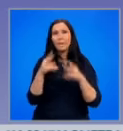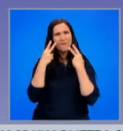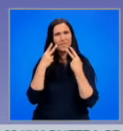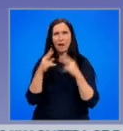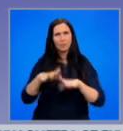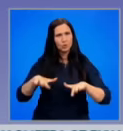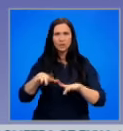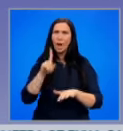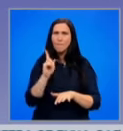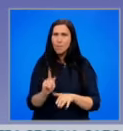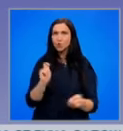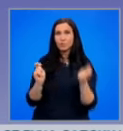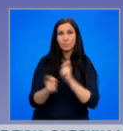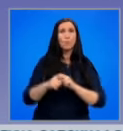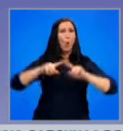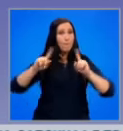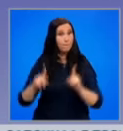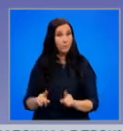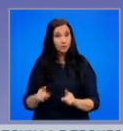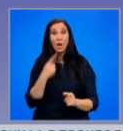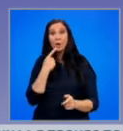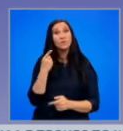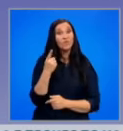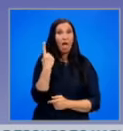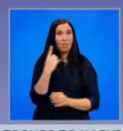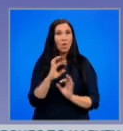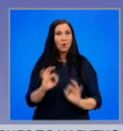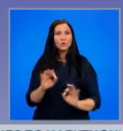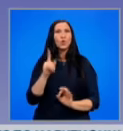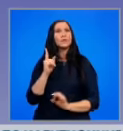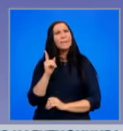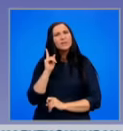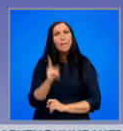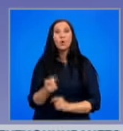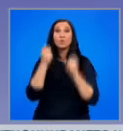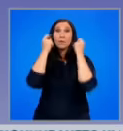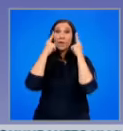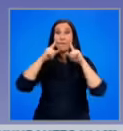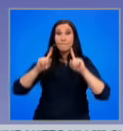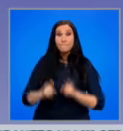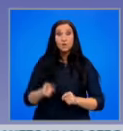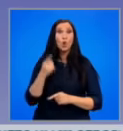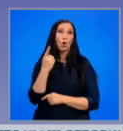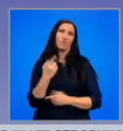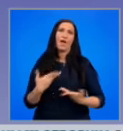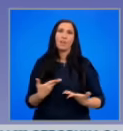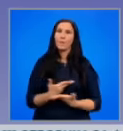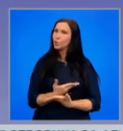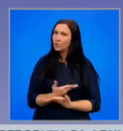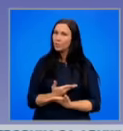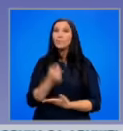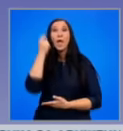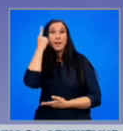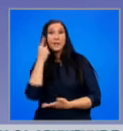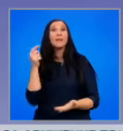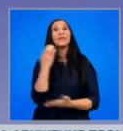че ситуацията може да се промени много бързо и затова едно е ясно, че трябва да можем да реагираме бързо, ако това е необходимо.